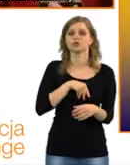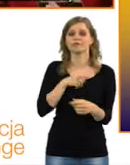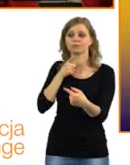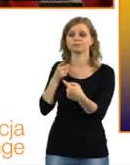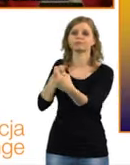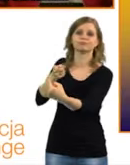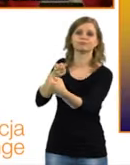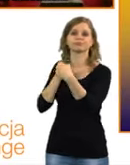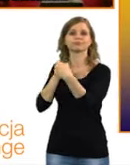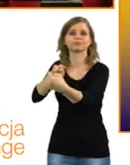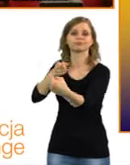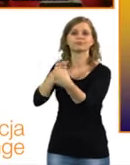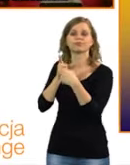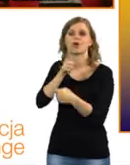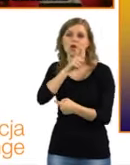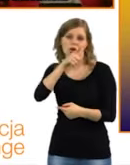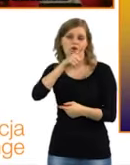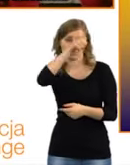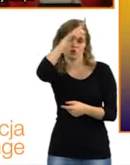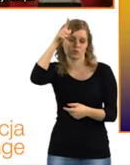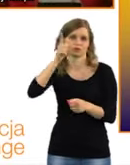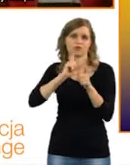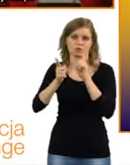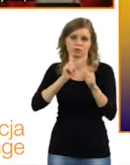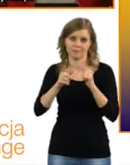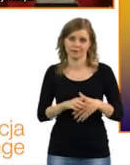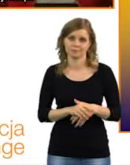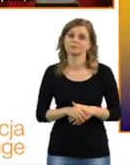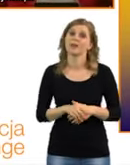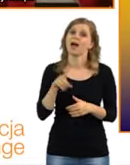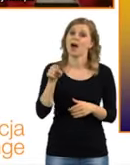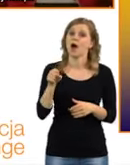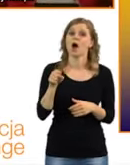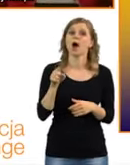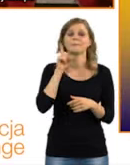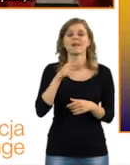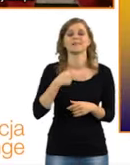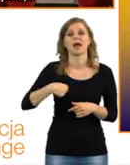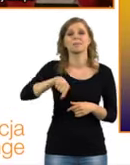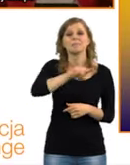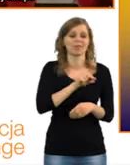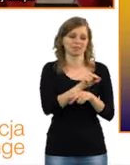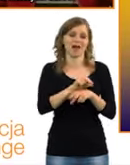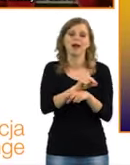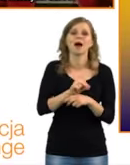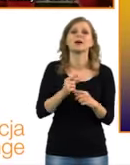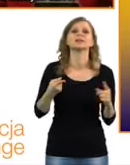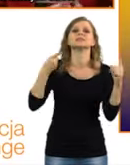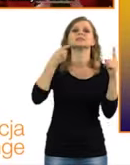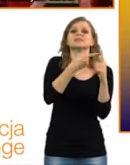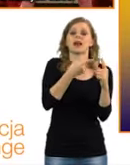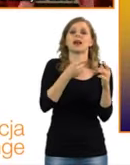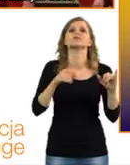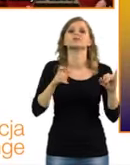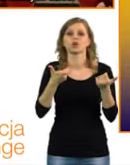prowadzenia dialogu i rozmowy z drugim człowiekiem. I tak naprawdę my dążymy w naszej terapii